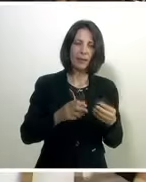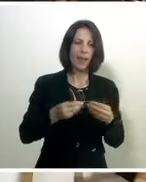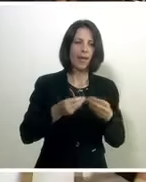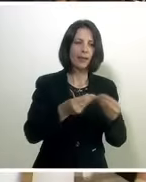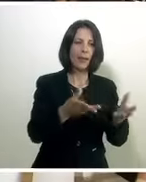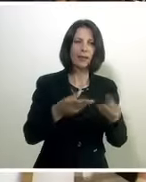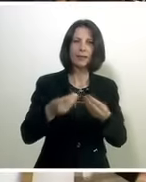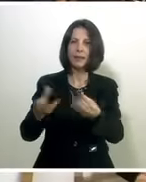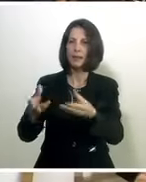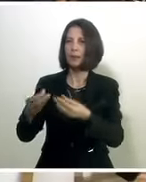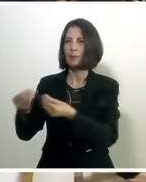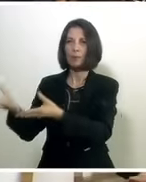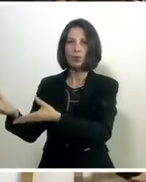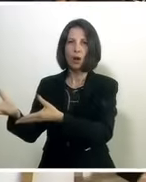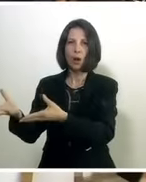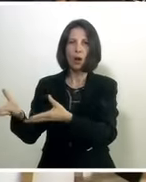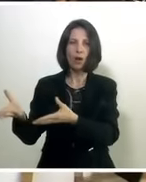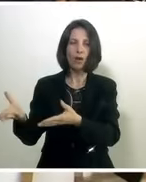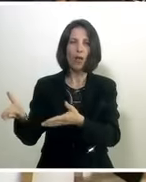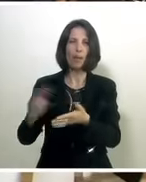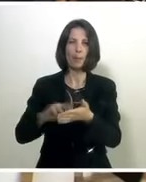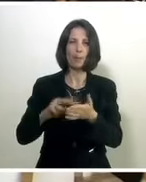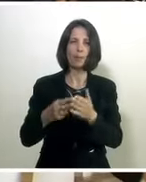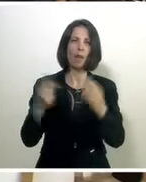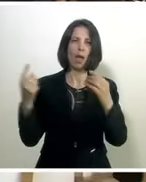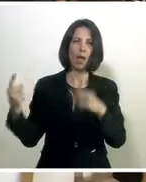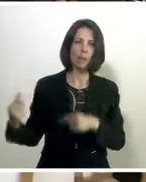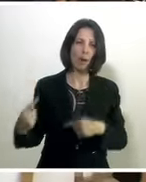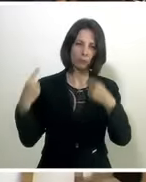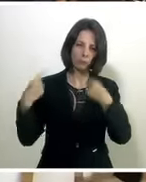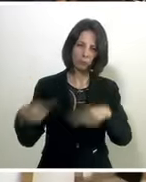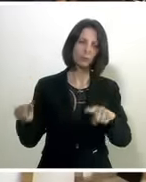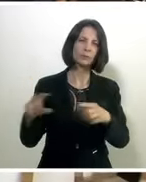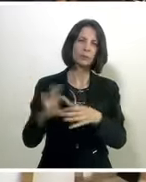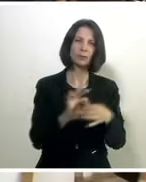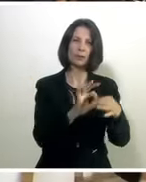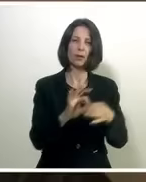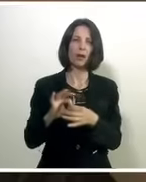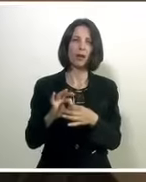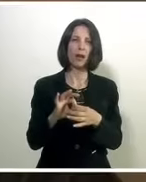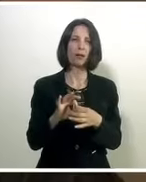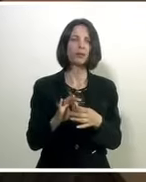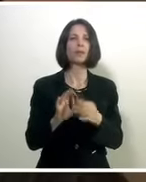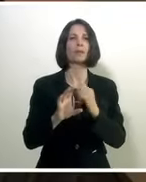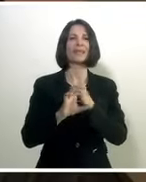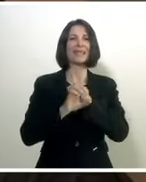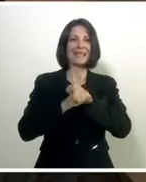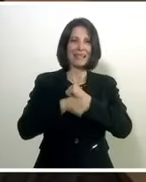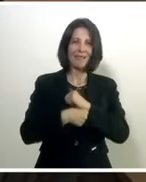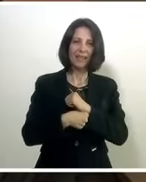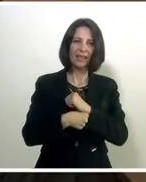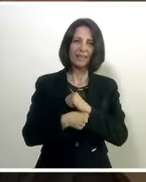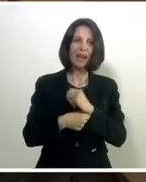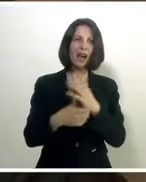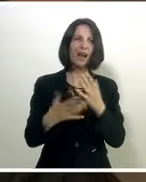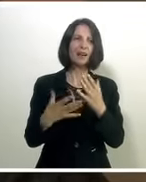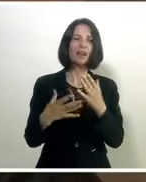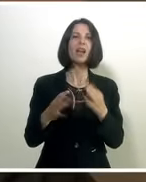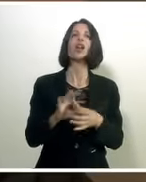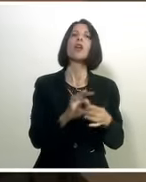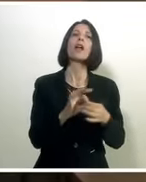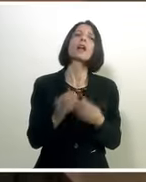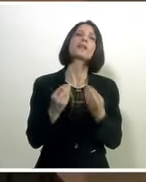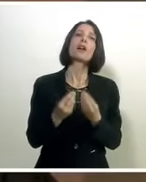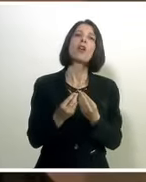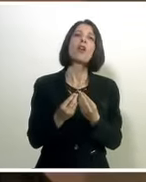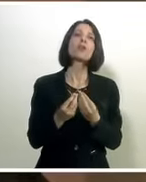redistributivo Ma se la questione morale si ricollega al discorso sull'austerità Questa a sua volta si connette direi quasi